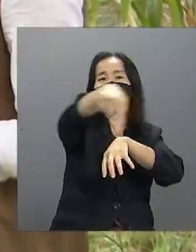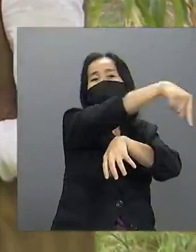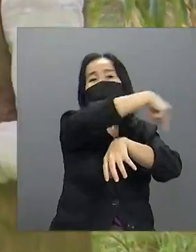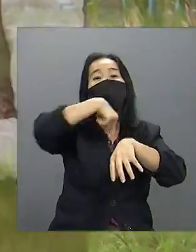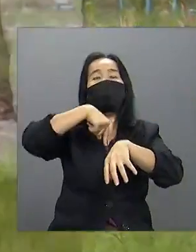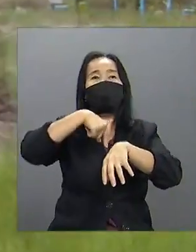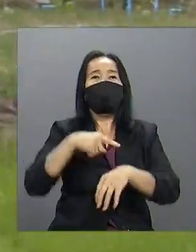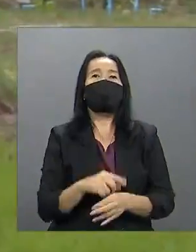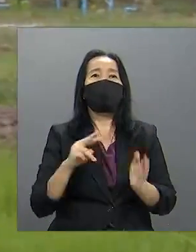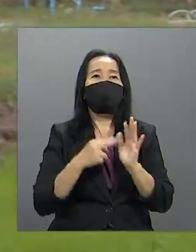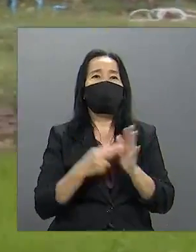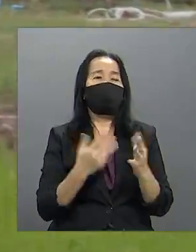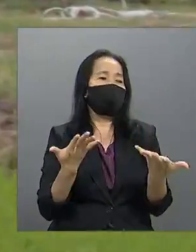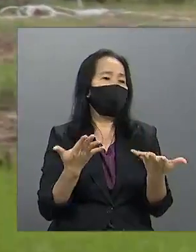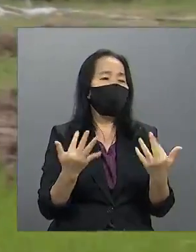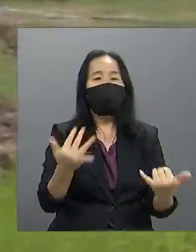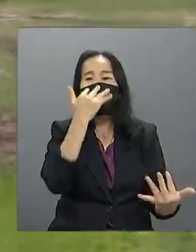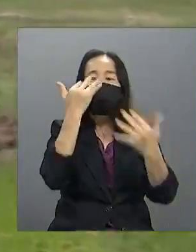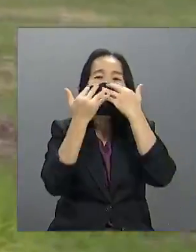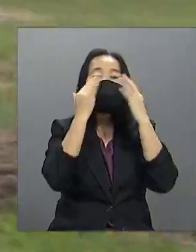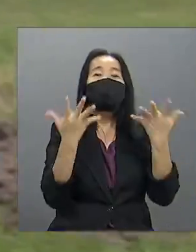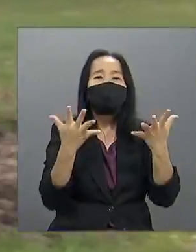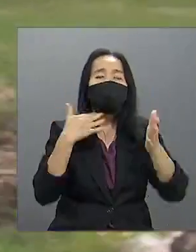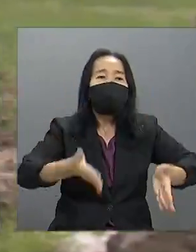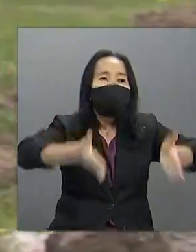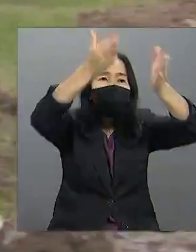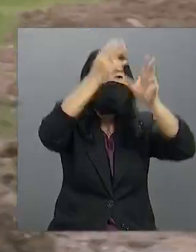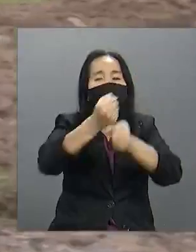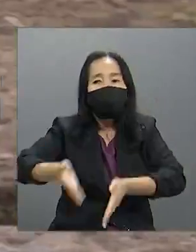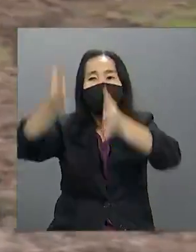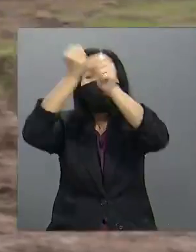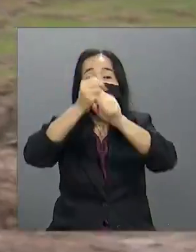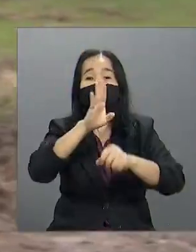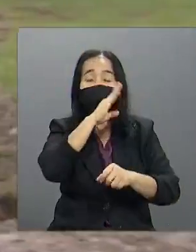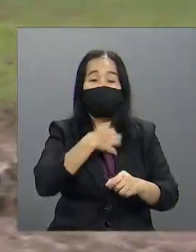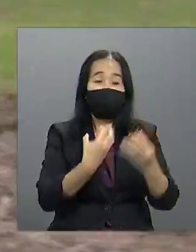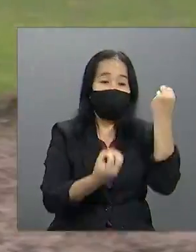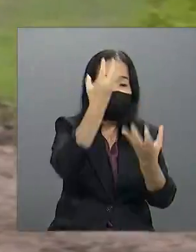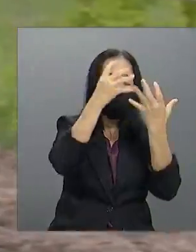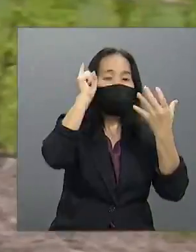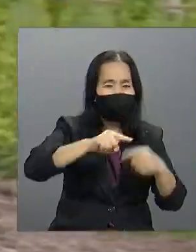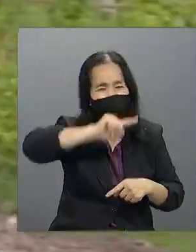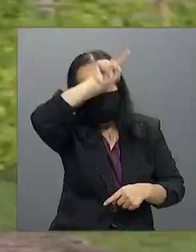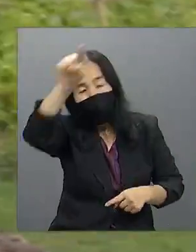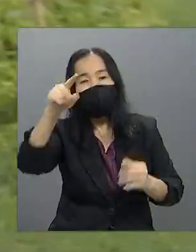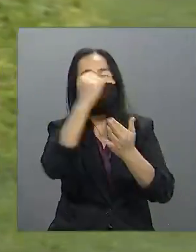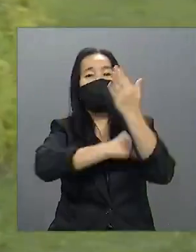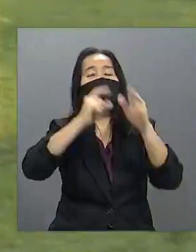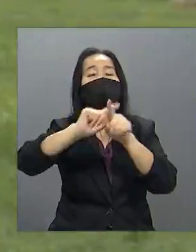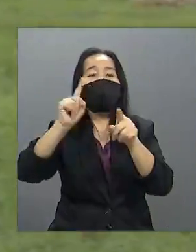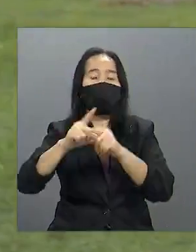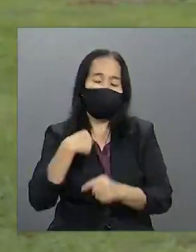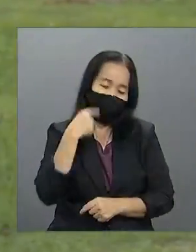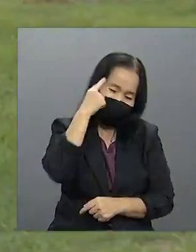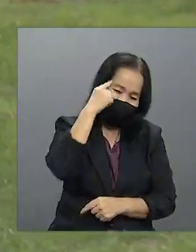มีพื้นที่แบบนี้ถ้าอยากเจอพื้นที่แบบนี้ต้องไปต่างจังหวัดอะไรเงี้ยเราก็เลยคิดว่าถ้าเรามีโอกาสเราก็อยากจะพัฒนาพื้นที่ตร